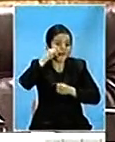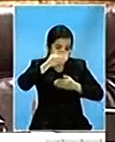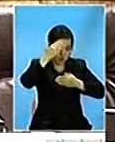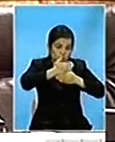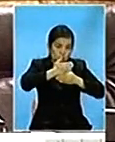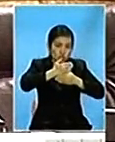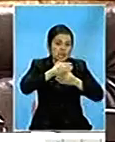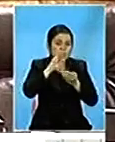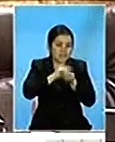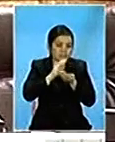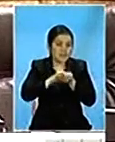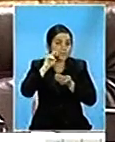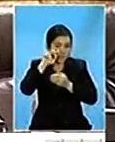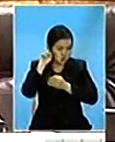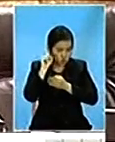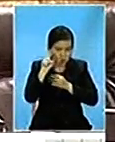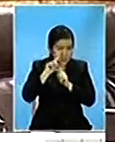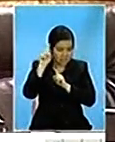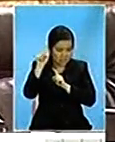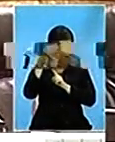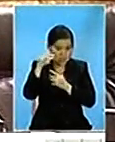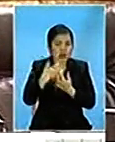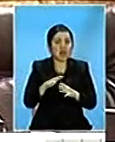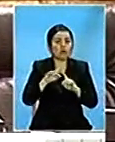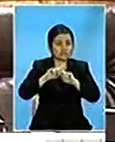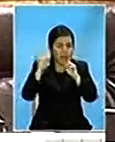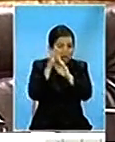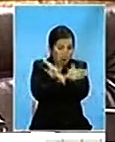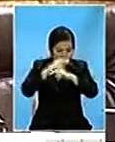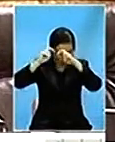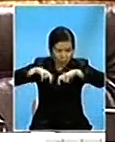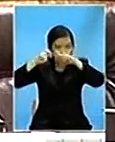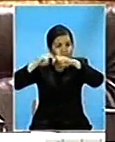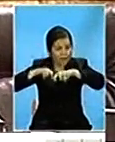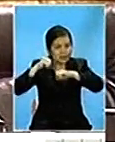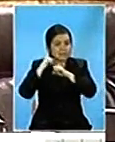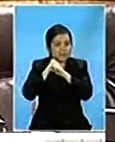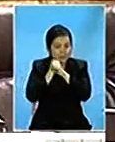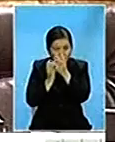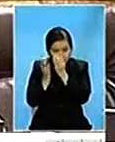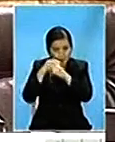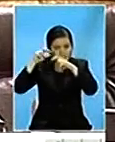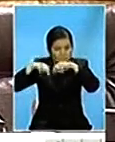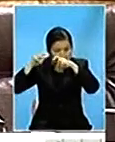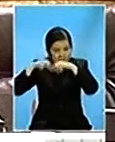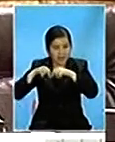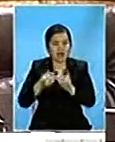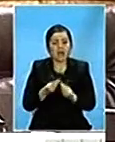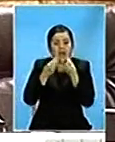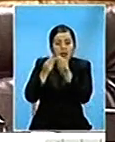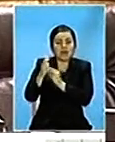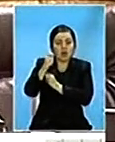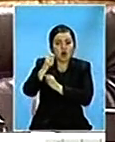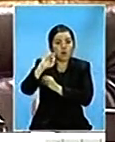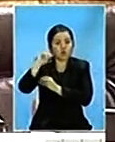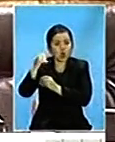เนี่ยก่อนเร่งด่วนแต่ว่าการทำตรงนั้นต้องศึกษาและทำรูปแบบที่ผมบอกว่าให้ตรงการปกครองท้องถิ่นทำนั้นนะ